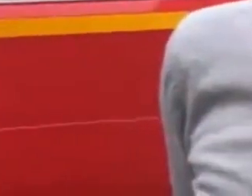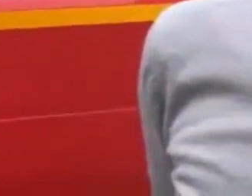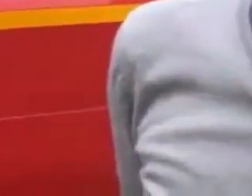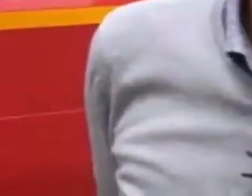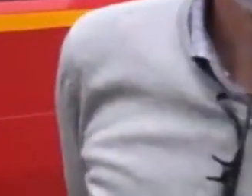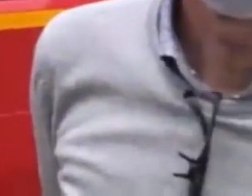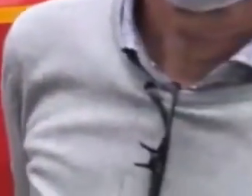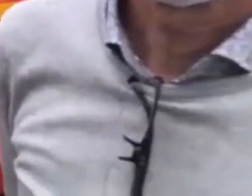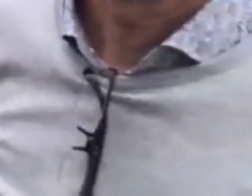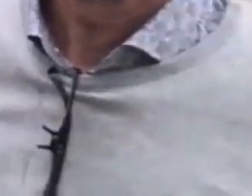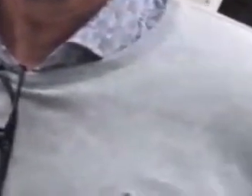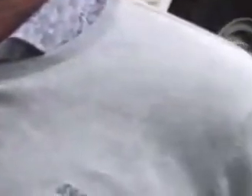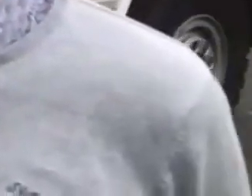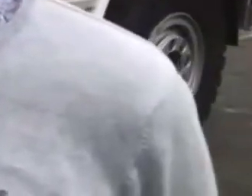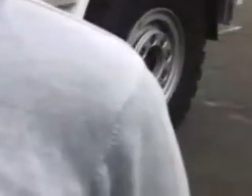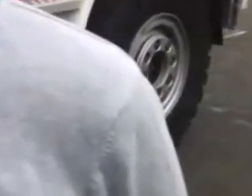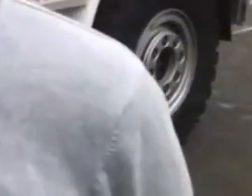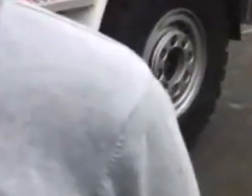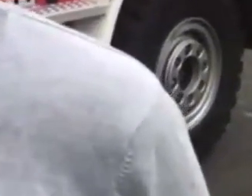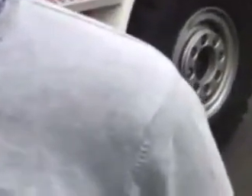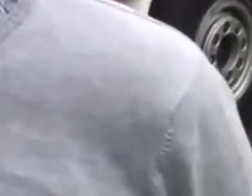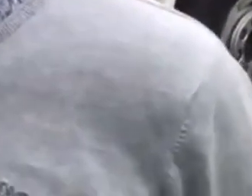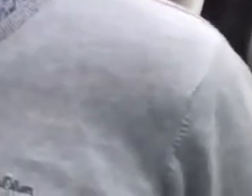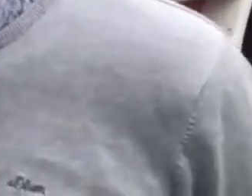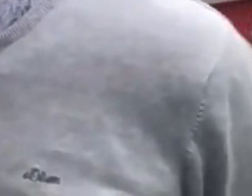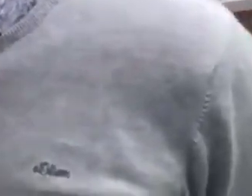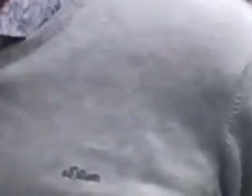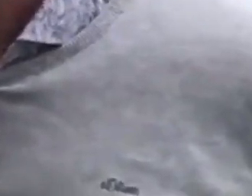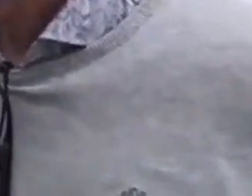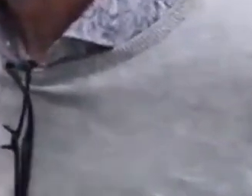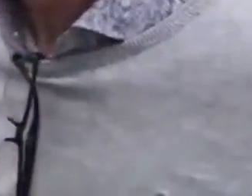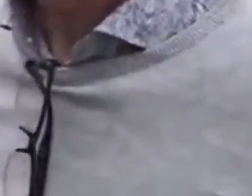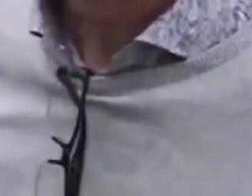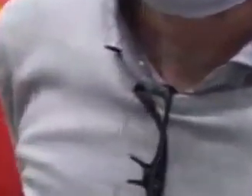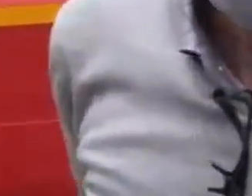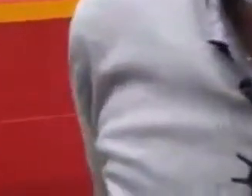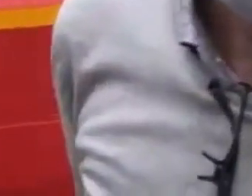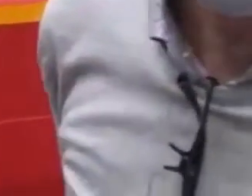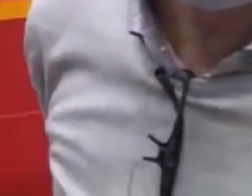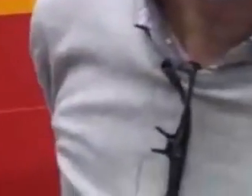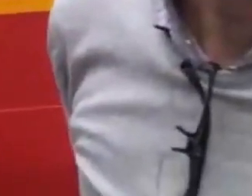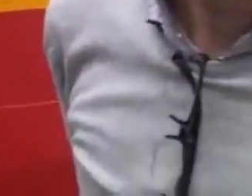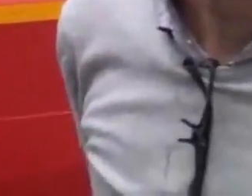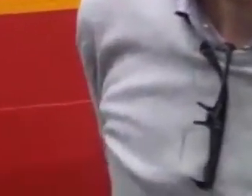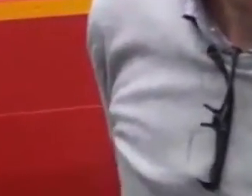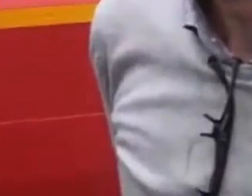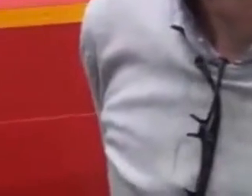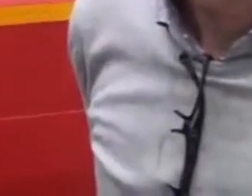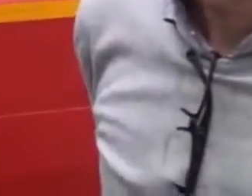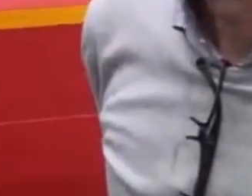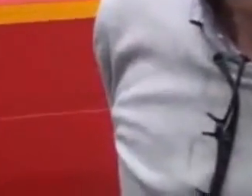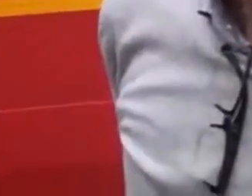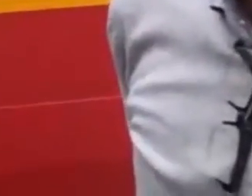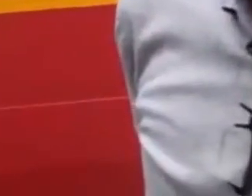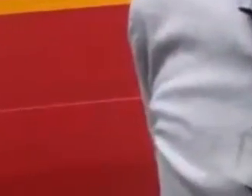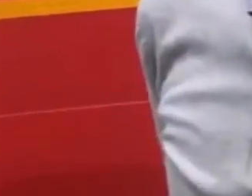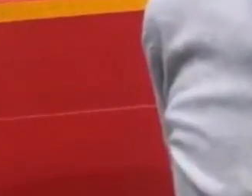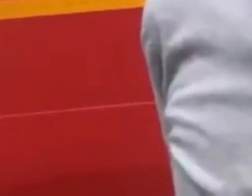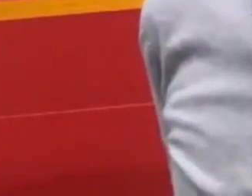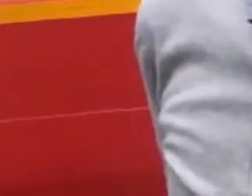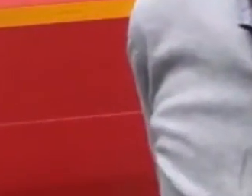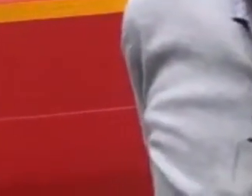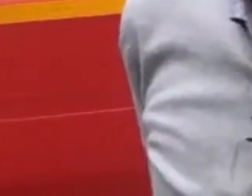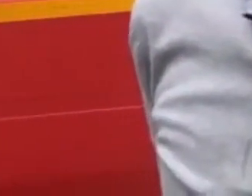sogenanntes Löschgruppenfahrzeug für den Katastrophenschutz. Und bei mir ist mein Kollege Herr Michael Gewehr, Leiter des Referates, wenn ich